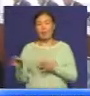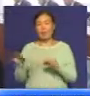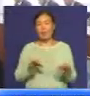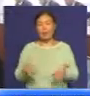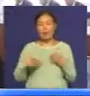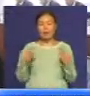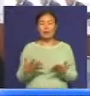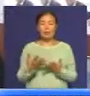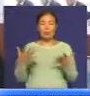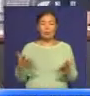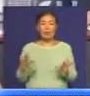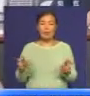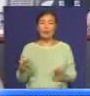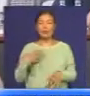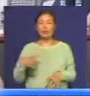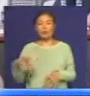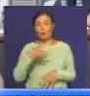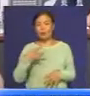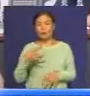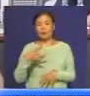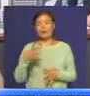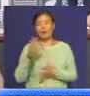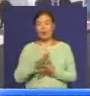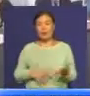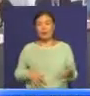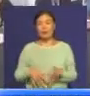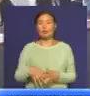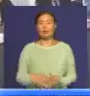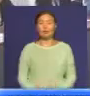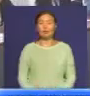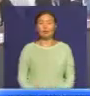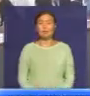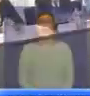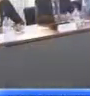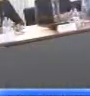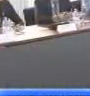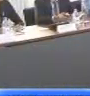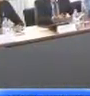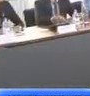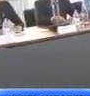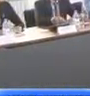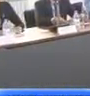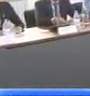которые необходимо реализовать в нашем регионе с целью дальнейшего развития. Сабина Балашкина, Фархад Шаткам, Каспий Акпарат.